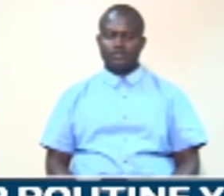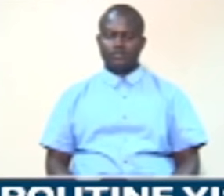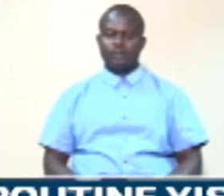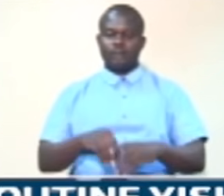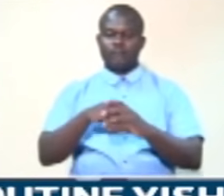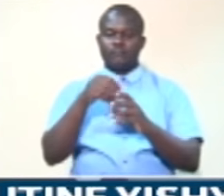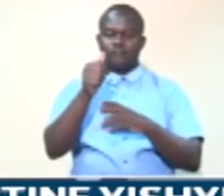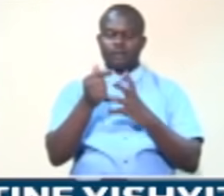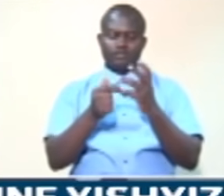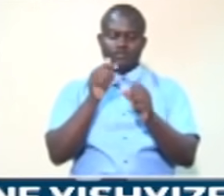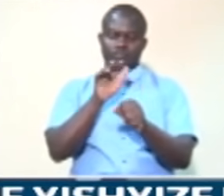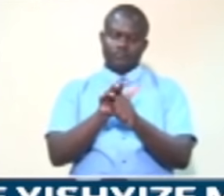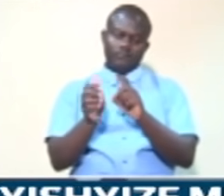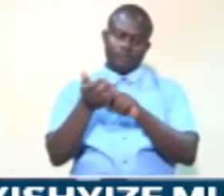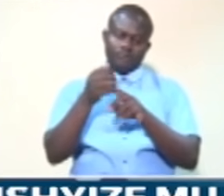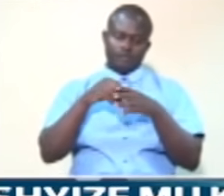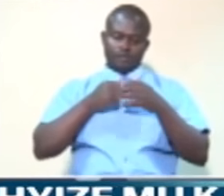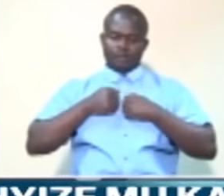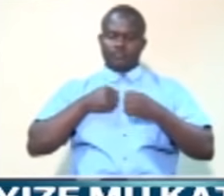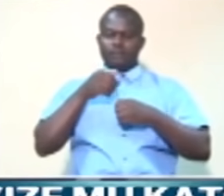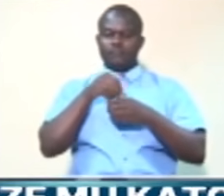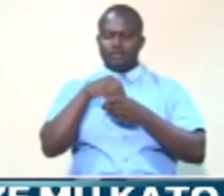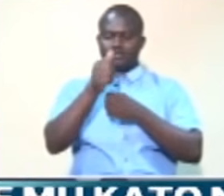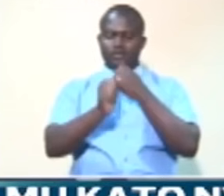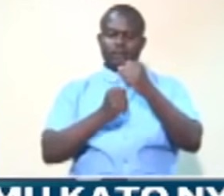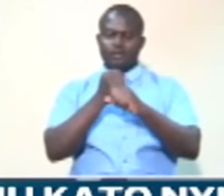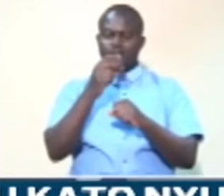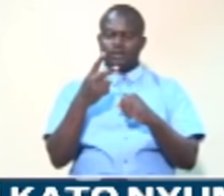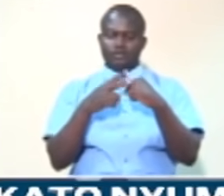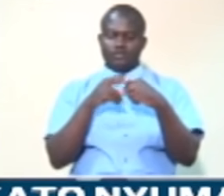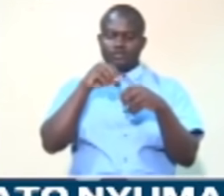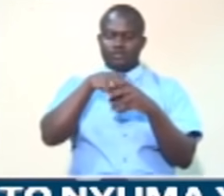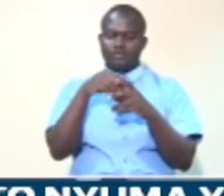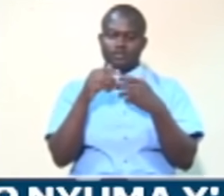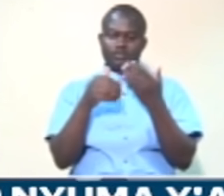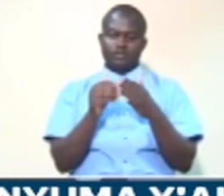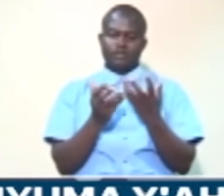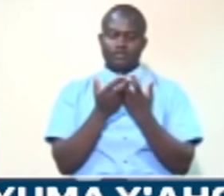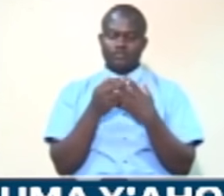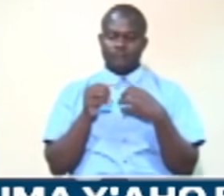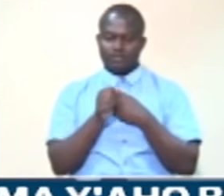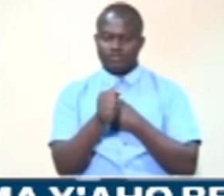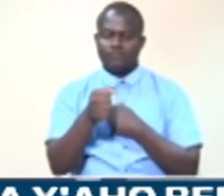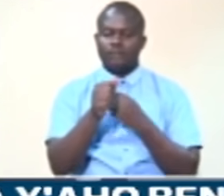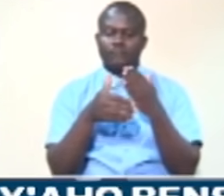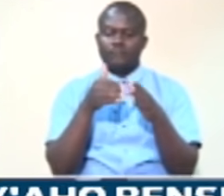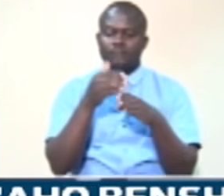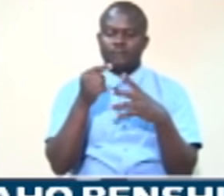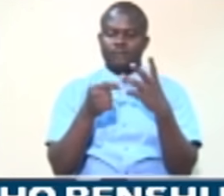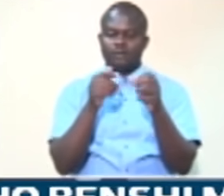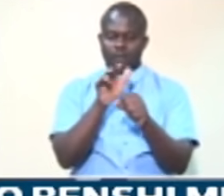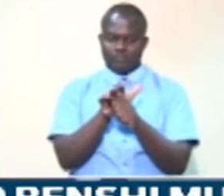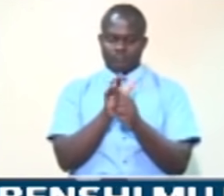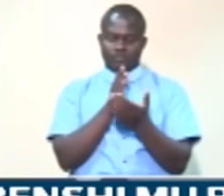Muri ibyo byinshi byagezweho mu Rwanda muri iyo myaka 27 harimo n'ibijyanye n'ubukerarugendo hubatswe byinshi